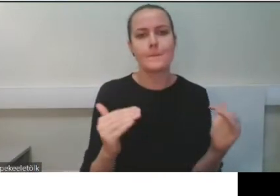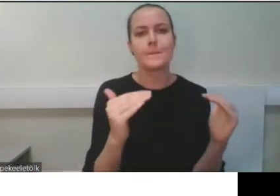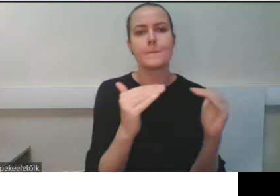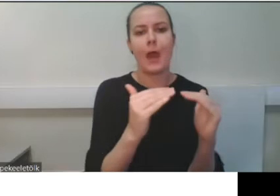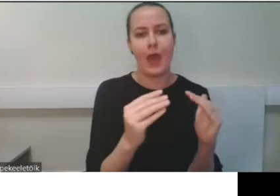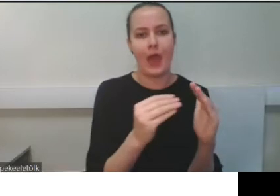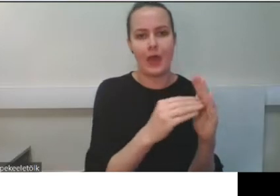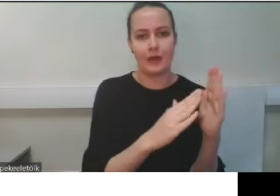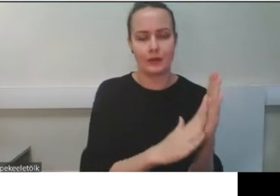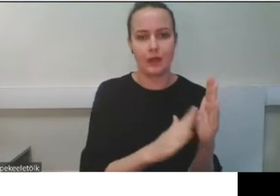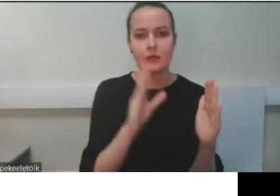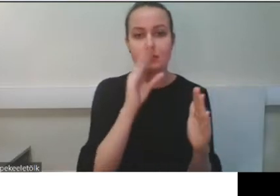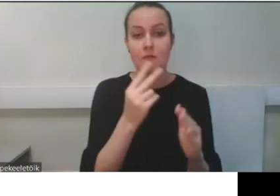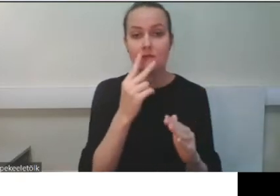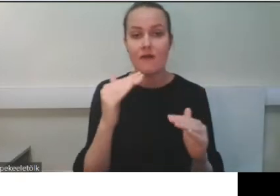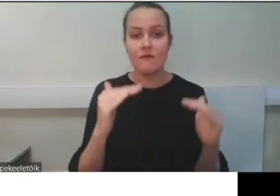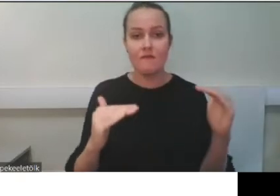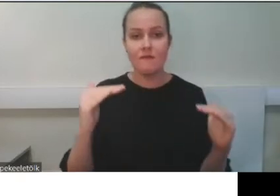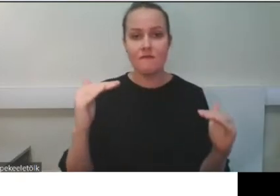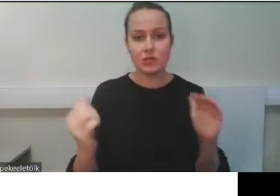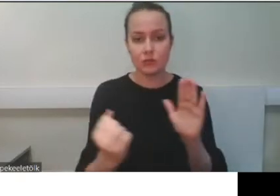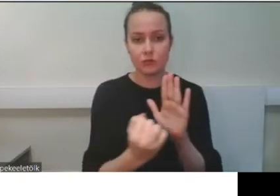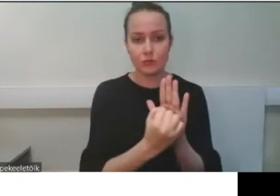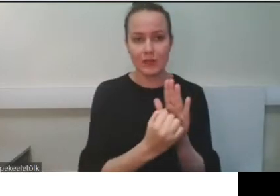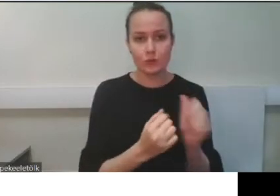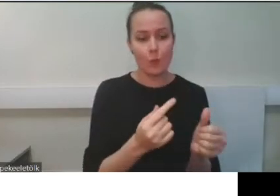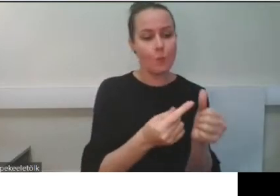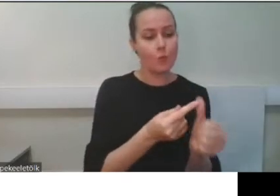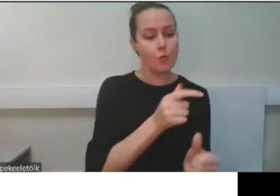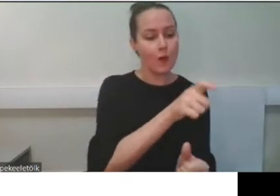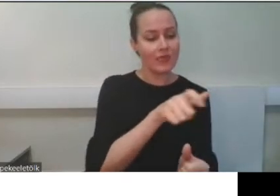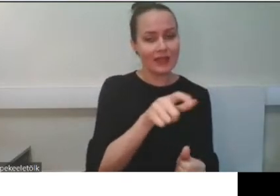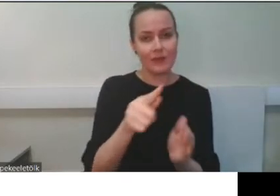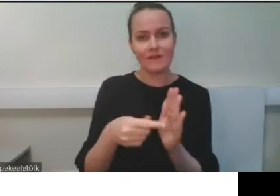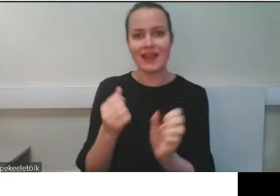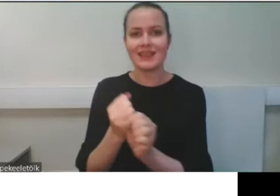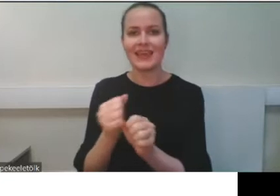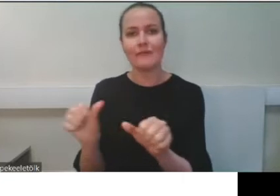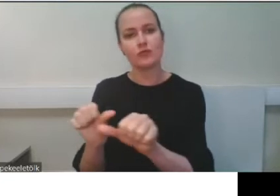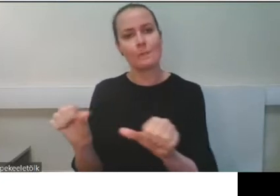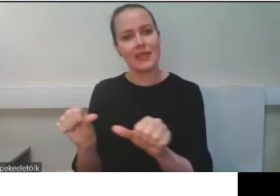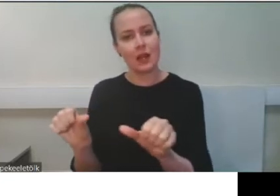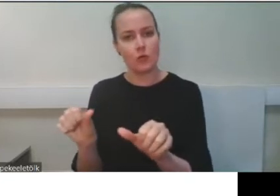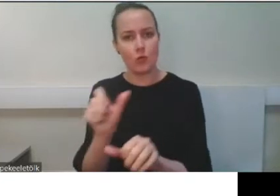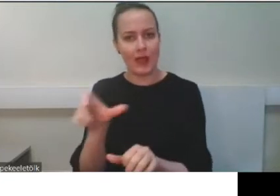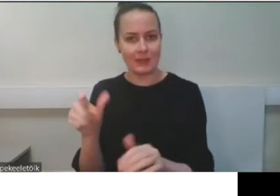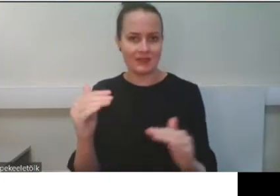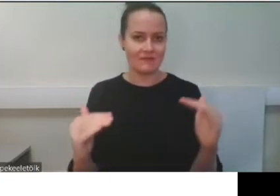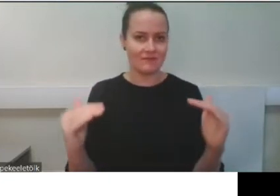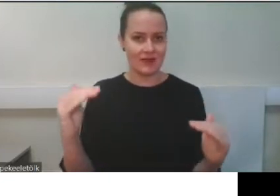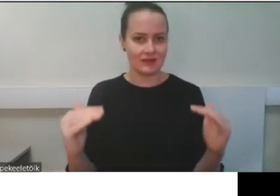ja see on läbi aastate kogu aeg niimoodi ka olnud , et nendel läheneb see kõige enam siis Eesti nii-öelda